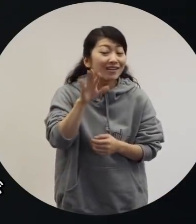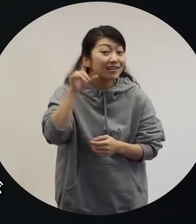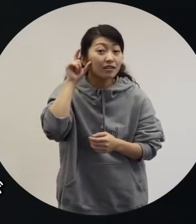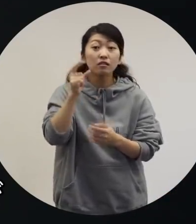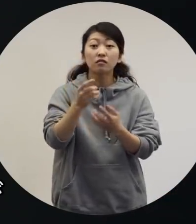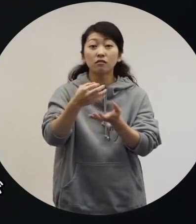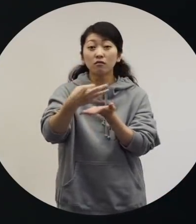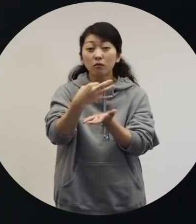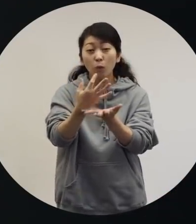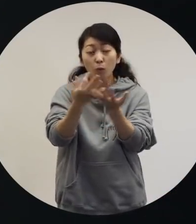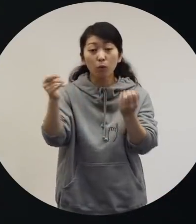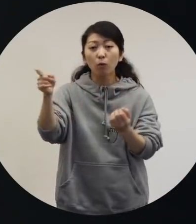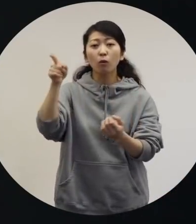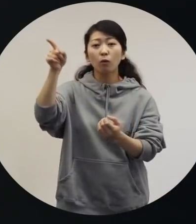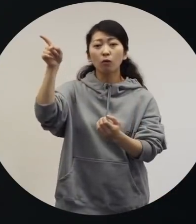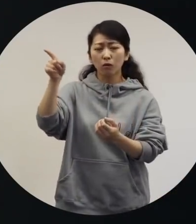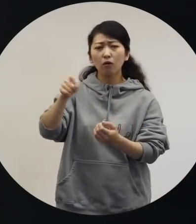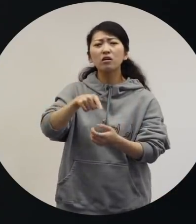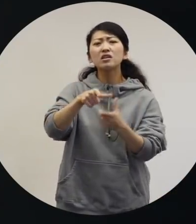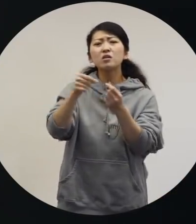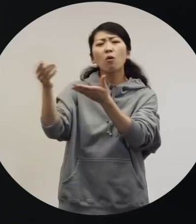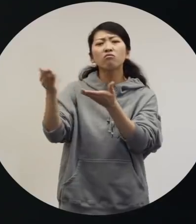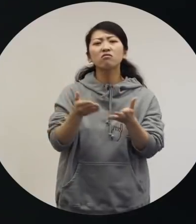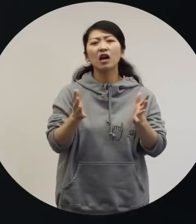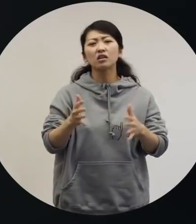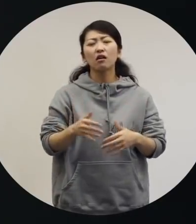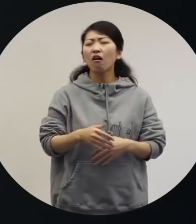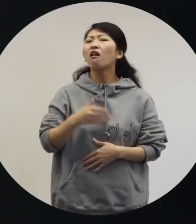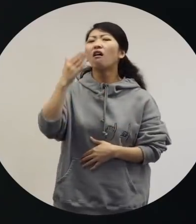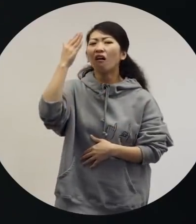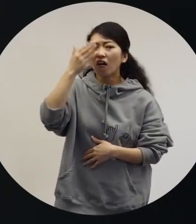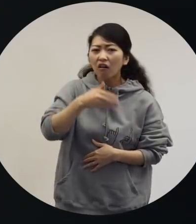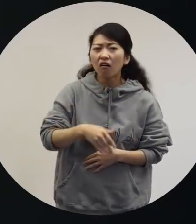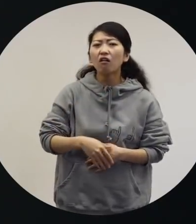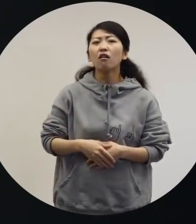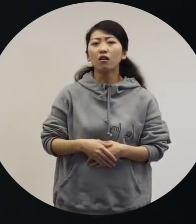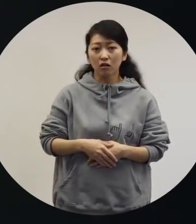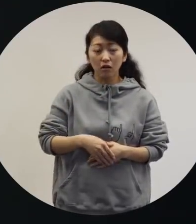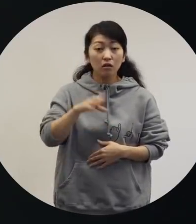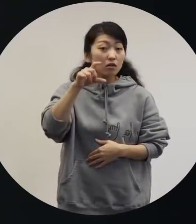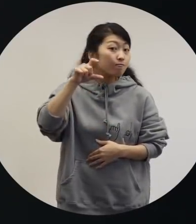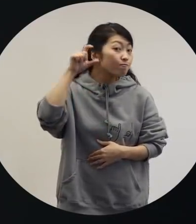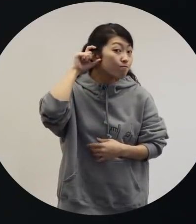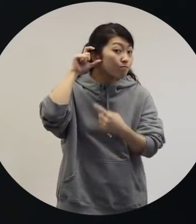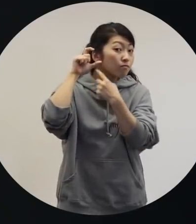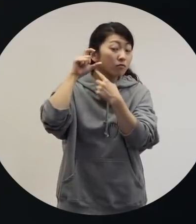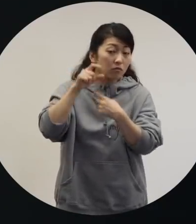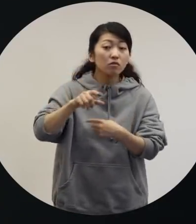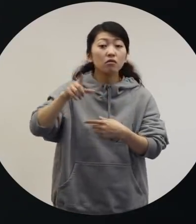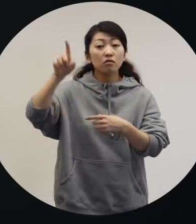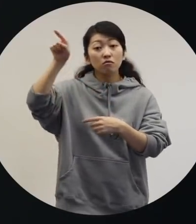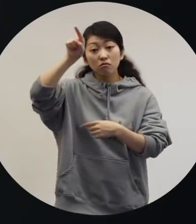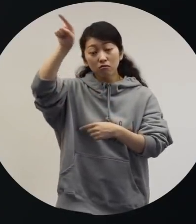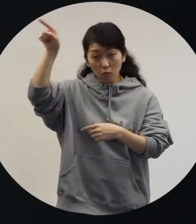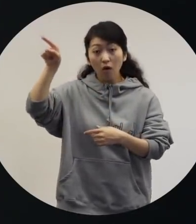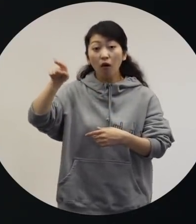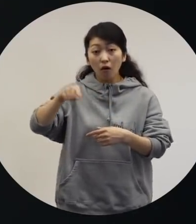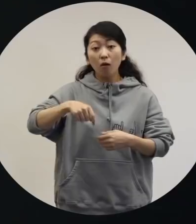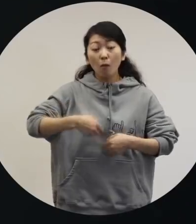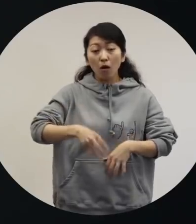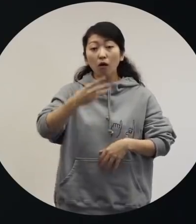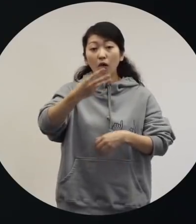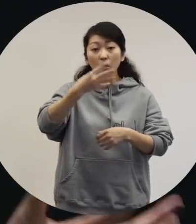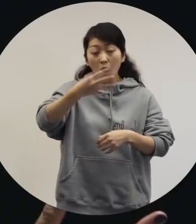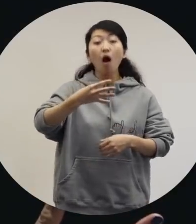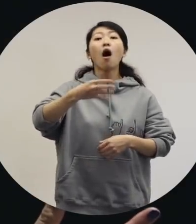ていっぱい売ってて、はい、いろんな色が、それが日本まで輸入されないんですよ。ああ、なるほど。で、補聴器つけるまでも海外だったら 3,4 年ぐらいで